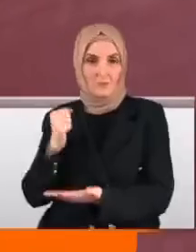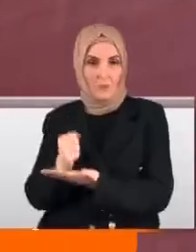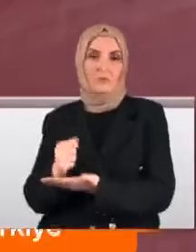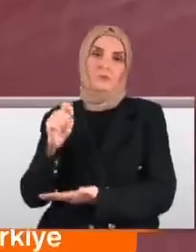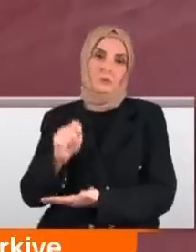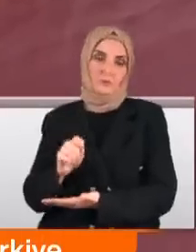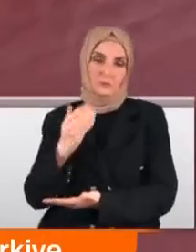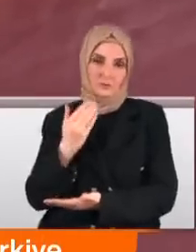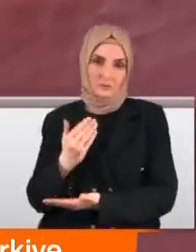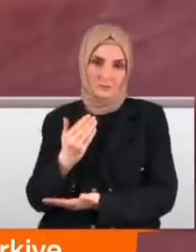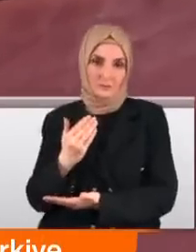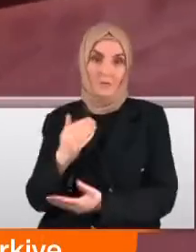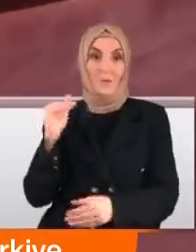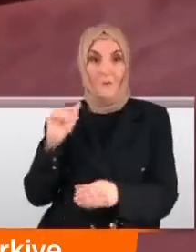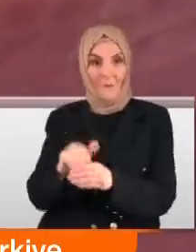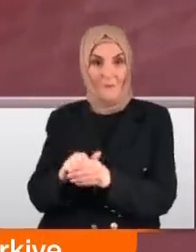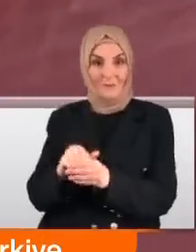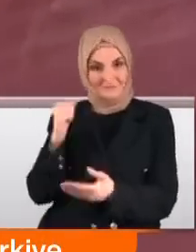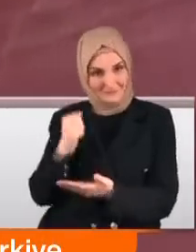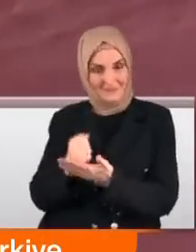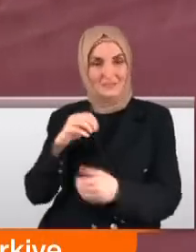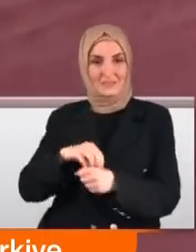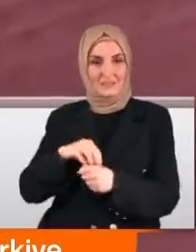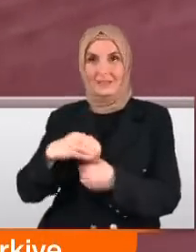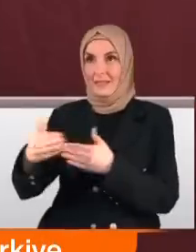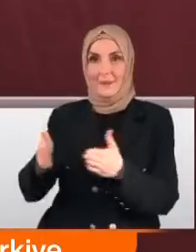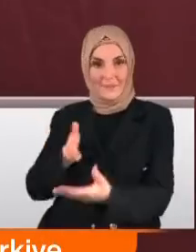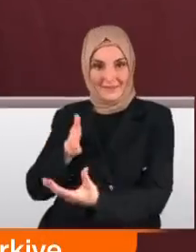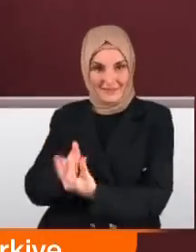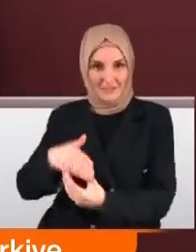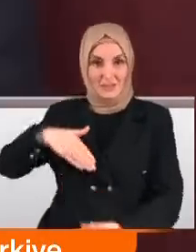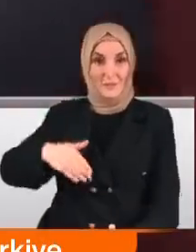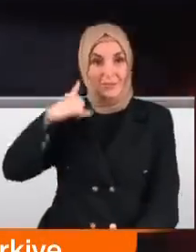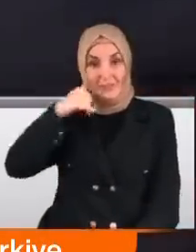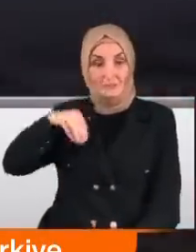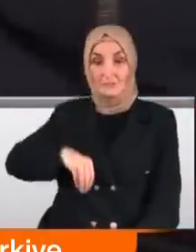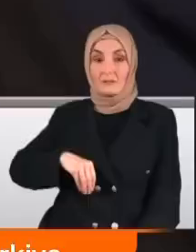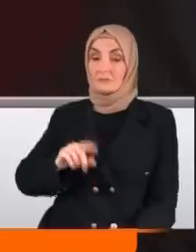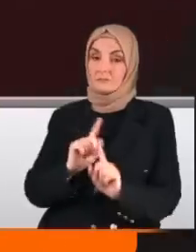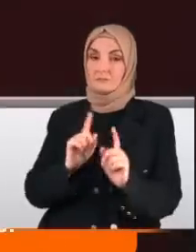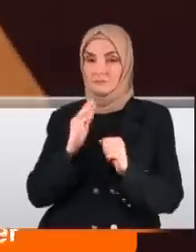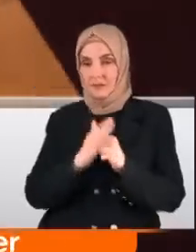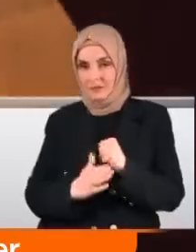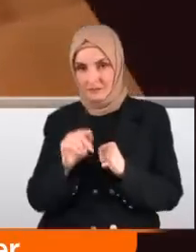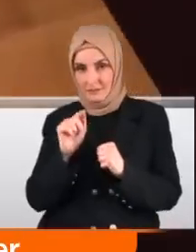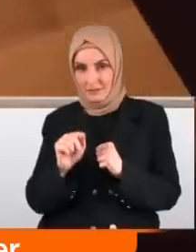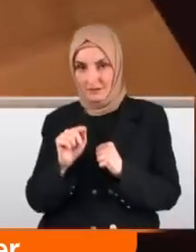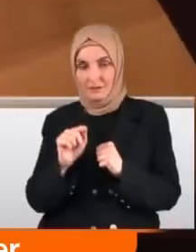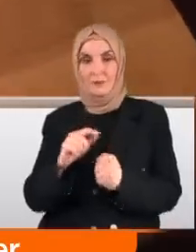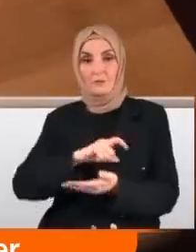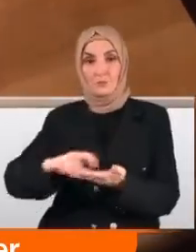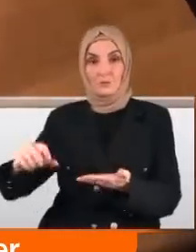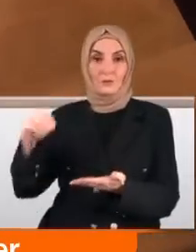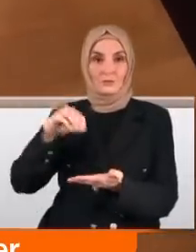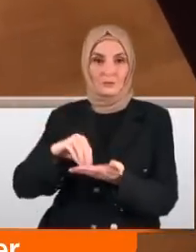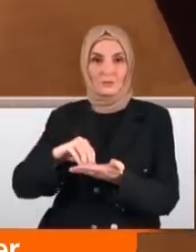Oy kullanmak için kabine girdiğinizde yanınızda kesinlikle cep telefonu olmayacak. Ayrıca pusulanın üzerine işaret, yazı veya